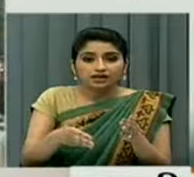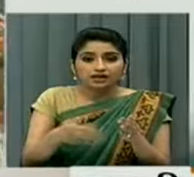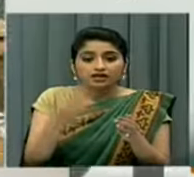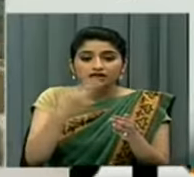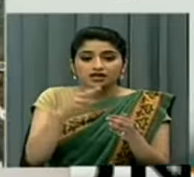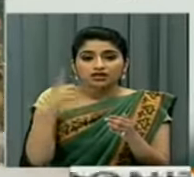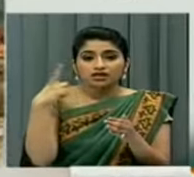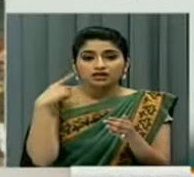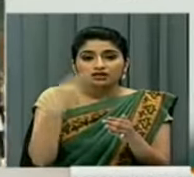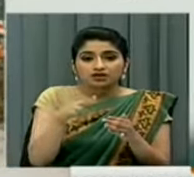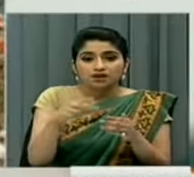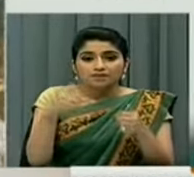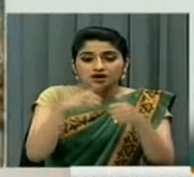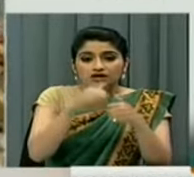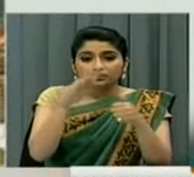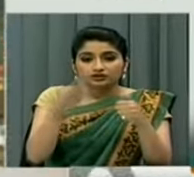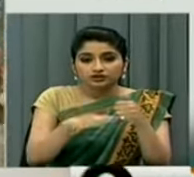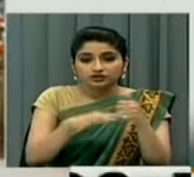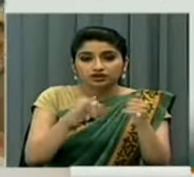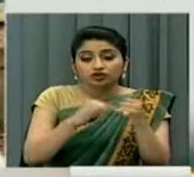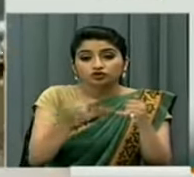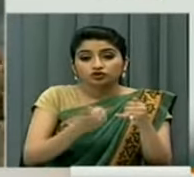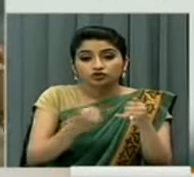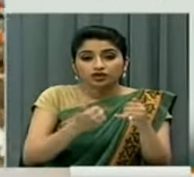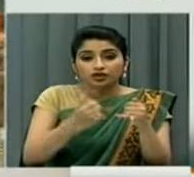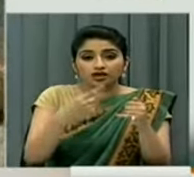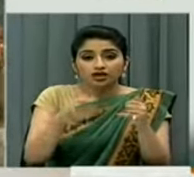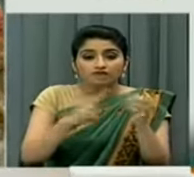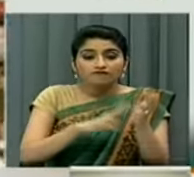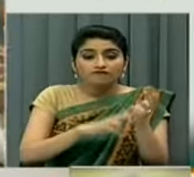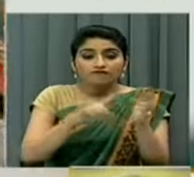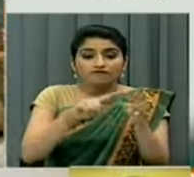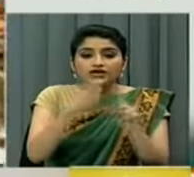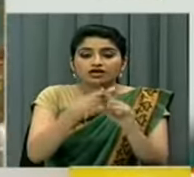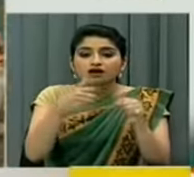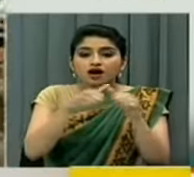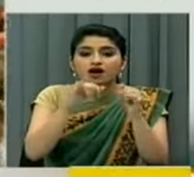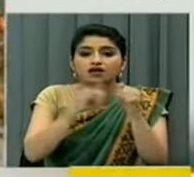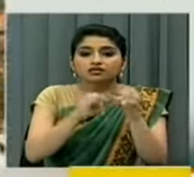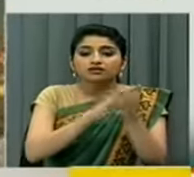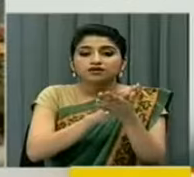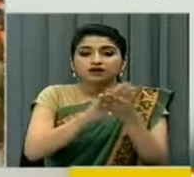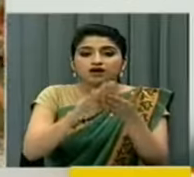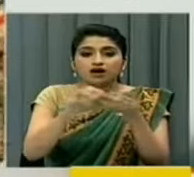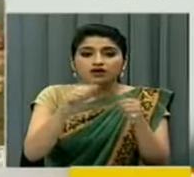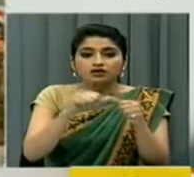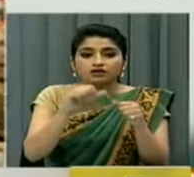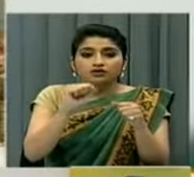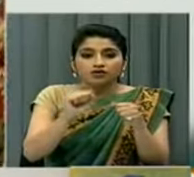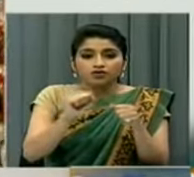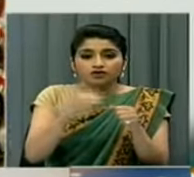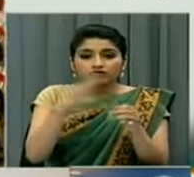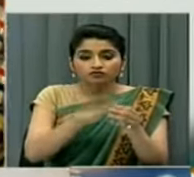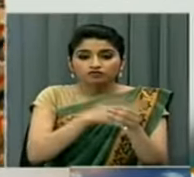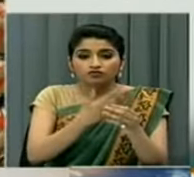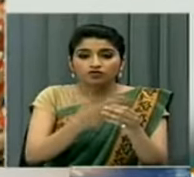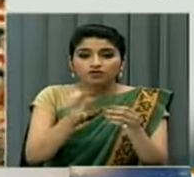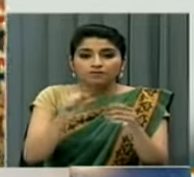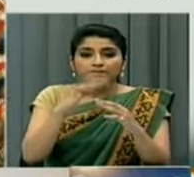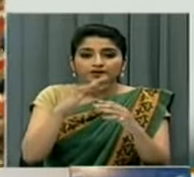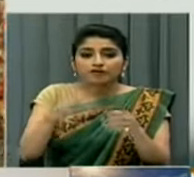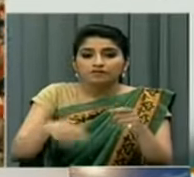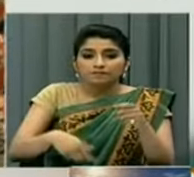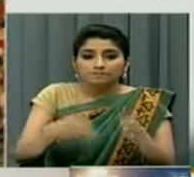करें तो आप सोचिए कि क्या हालत होगी। कोयला चोरी हो जाता, ऑयल चोरी हो सकता है, कितनी चीजें होती हैं, टेररिस्ट ऑपरेशंस